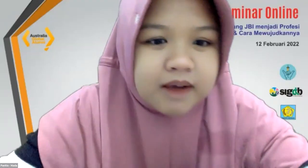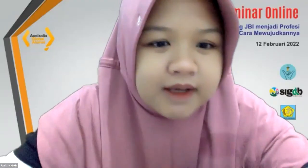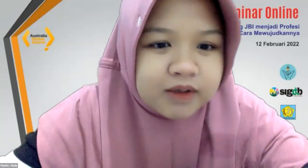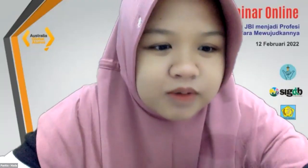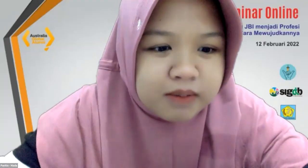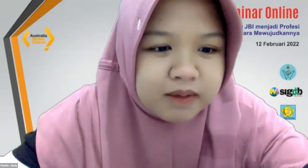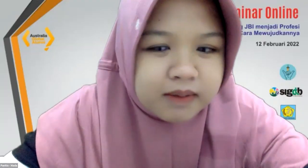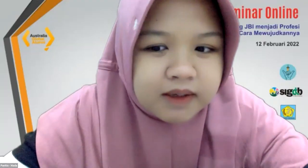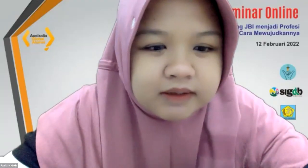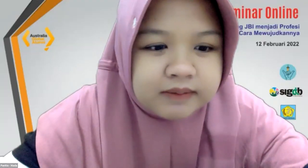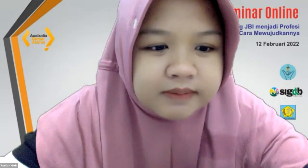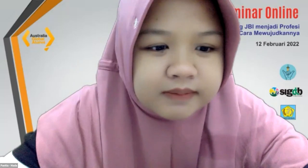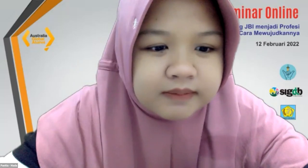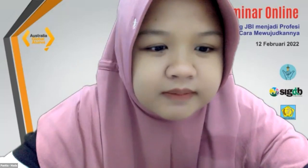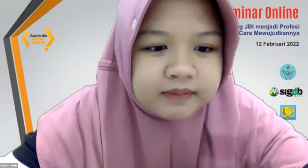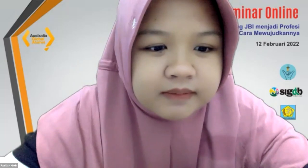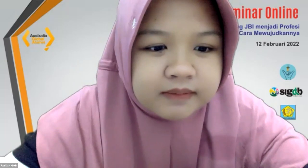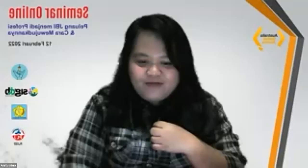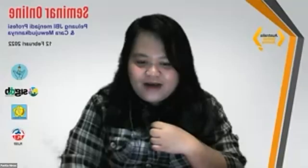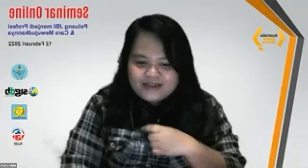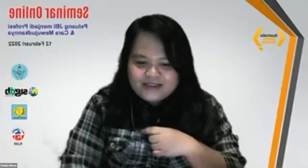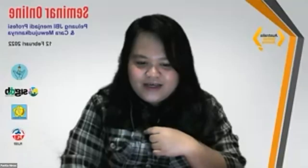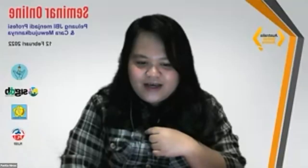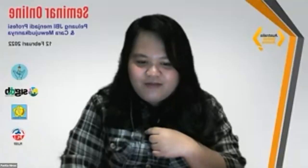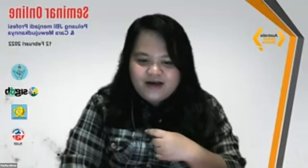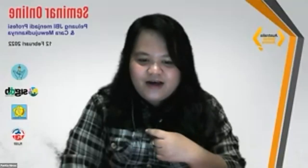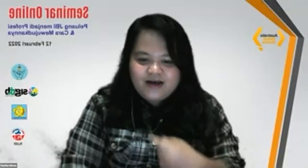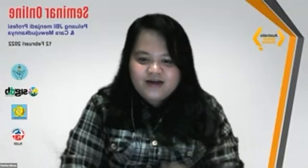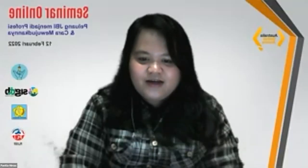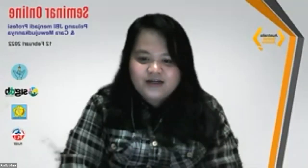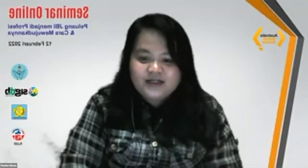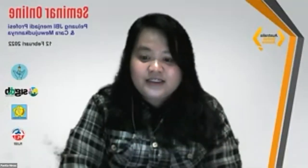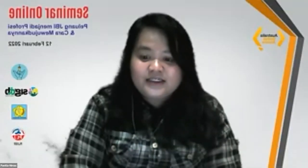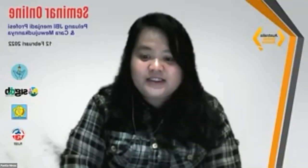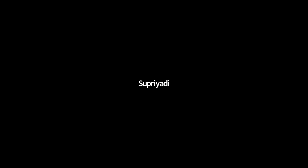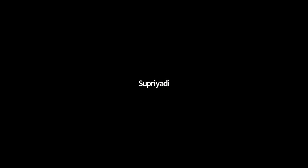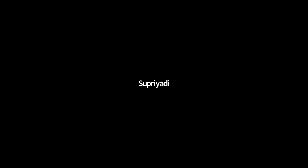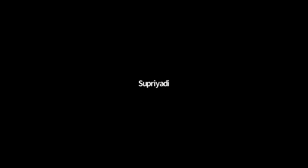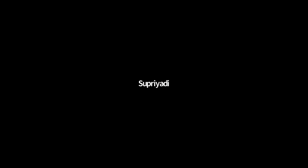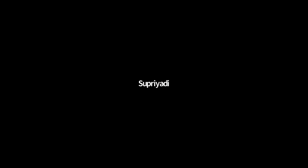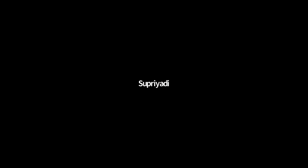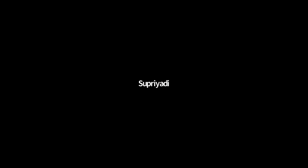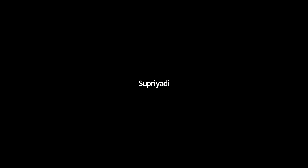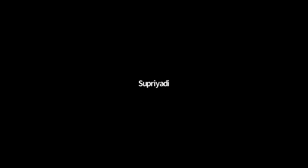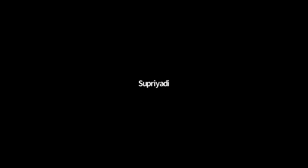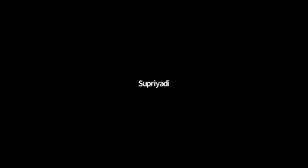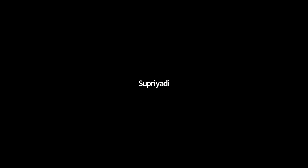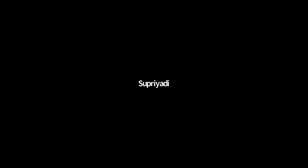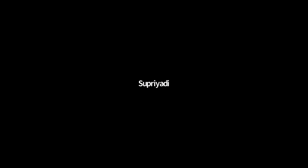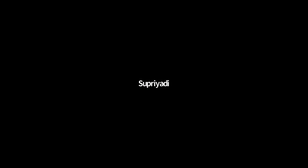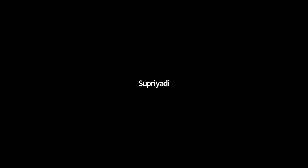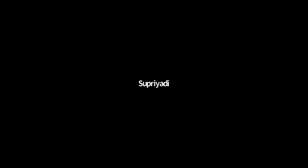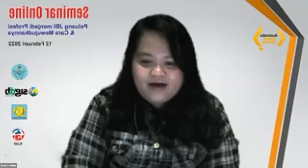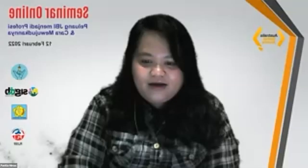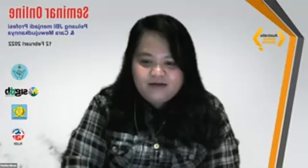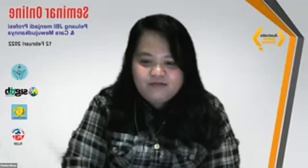naik sudah Marimas Baik terima kasih caranya ya bisa lebat Mada gih